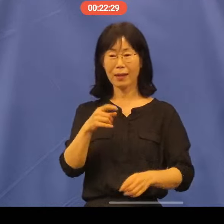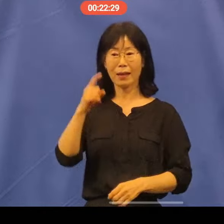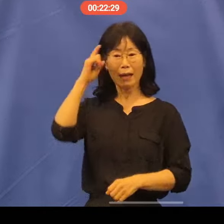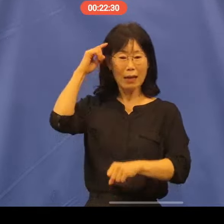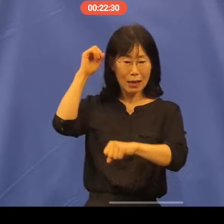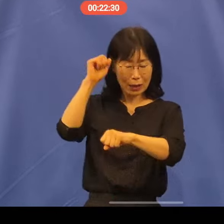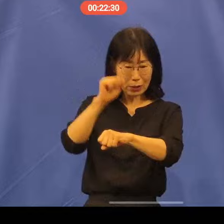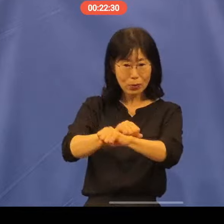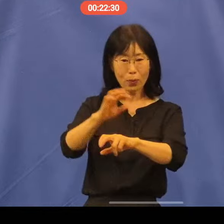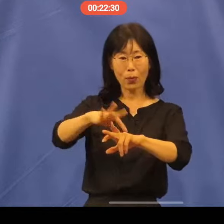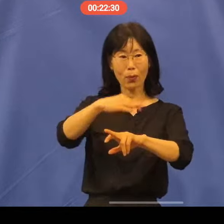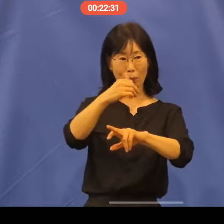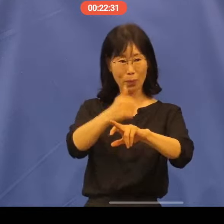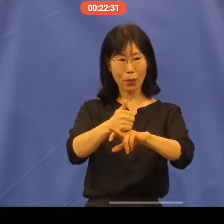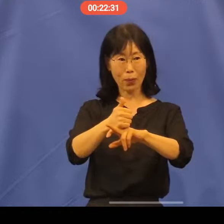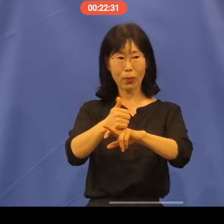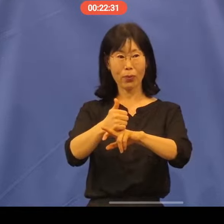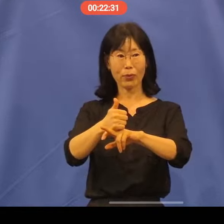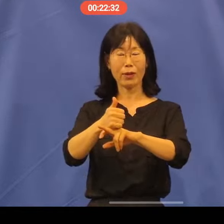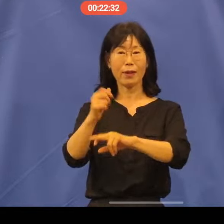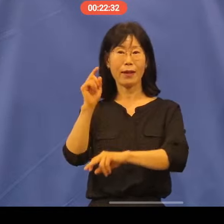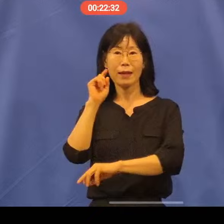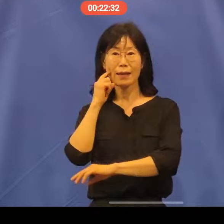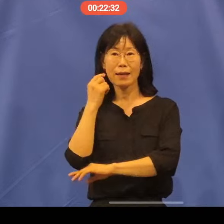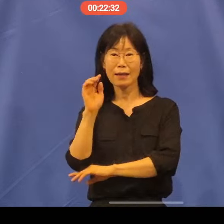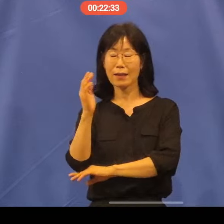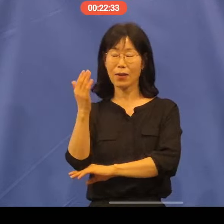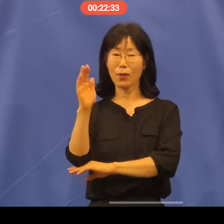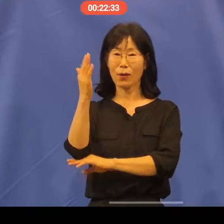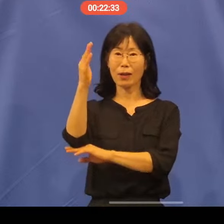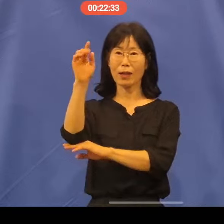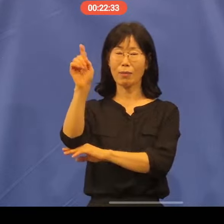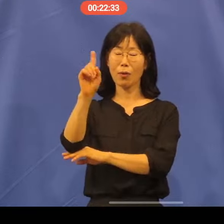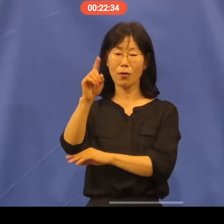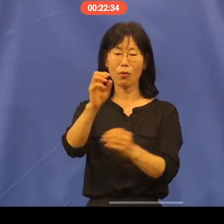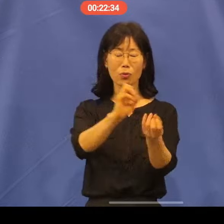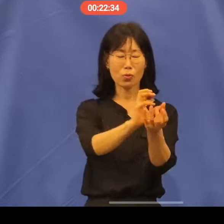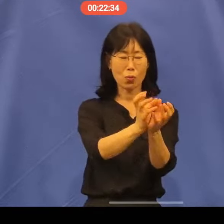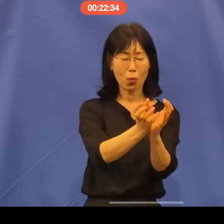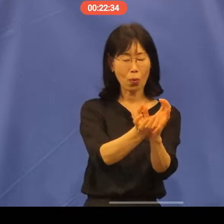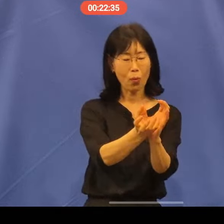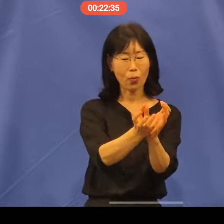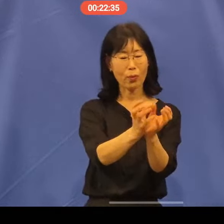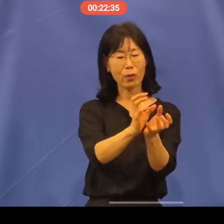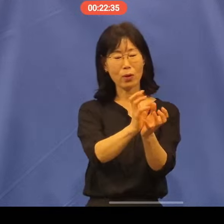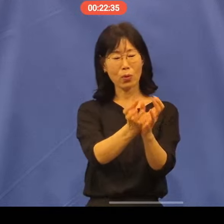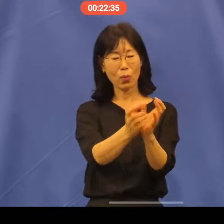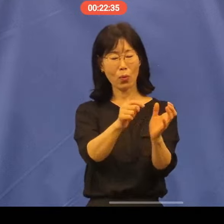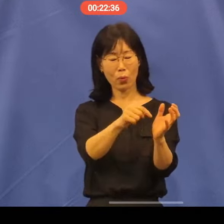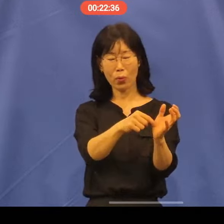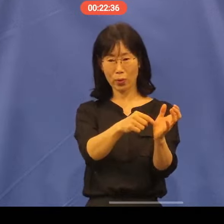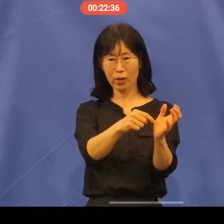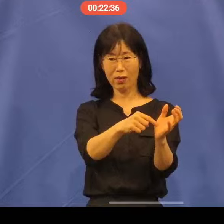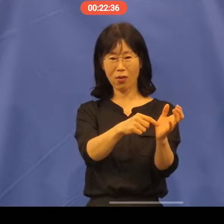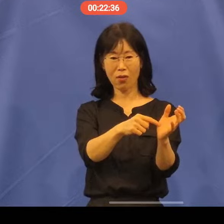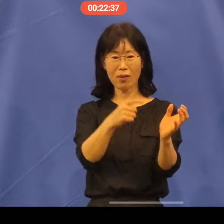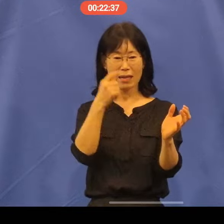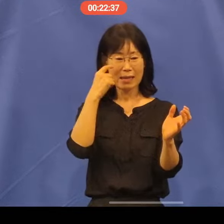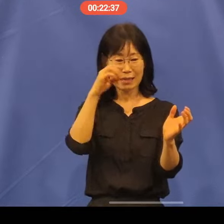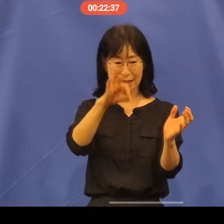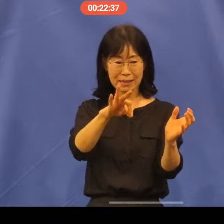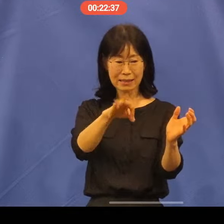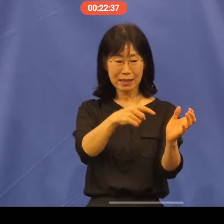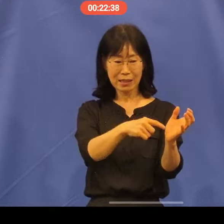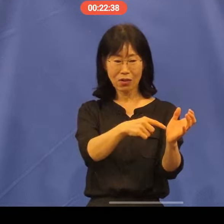솔로몬의 영광이 이 꽃 하나만도 못하다 그랬잖아. 이 꽃이 하나님의 피조물 꽃 한 송이에서 만들어진